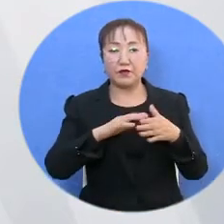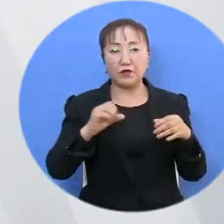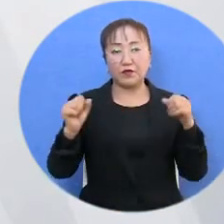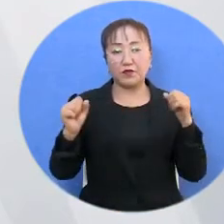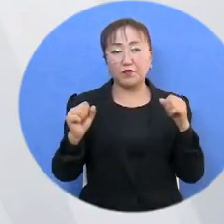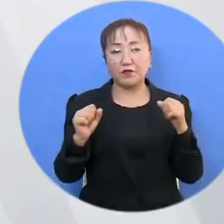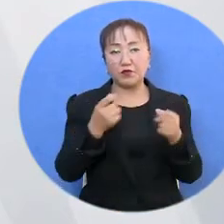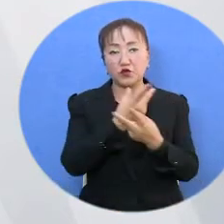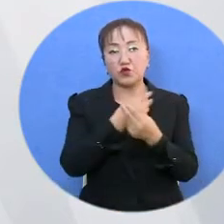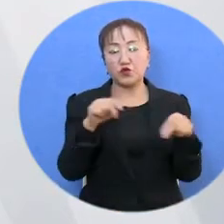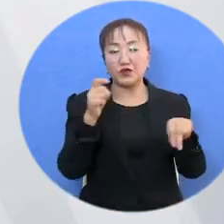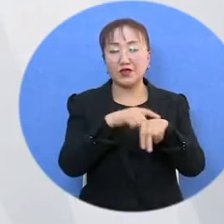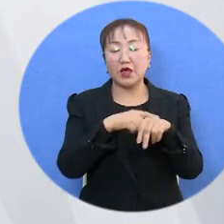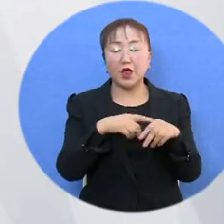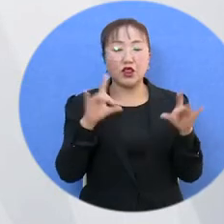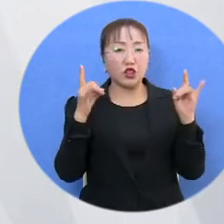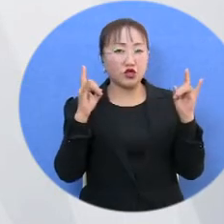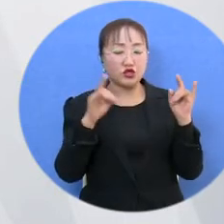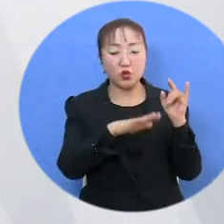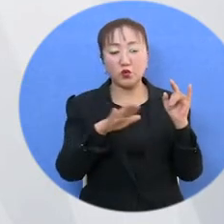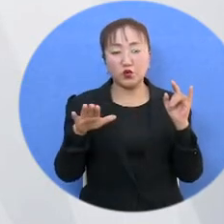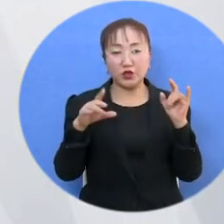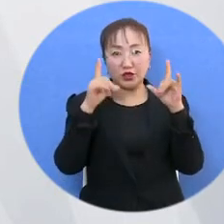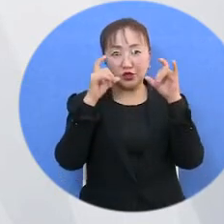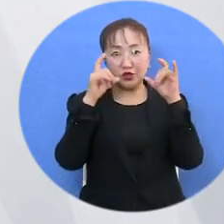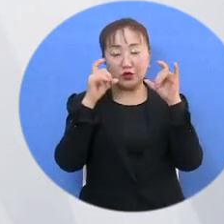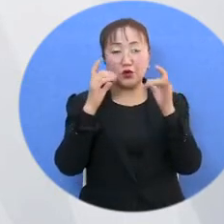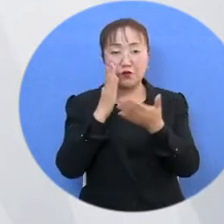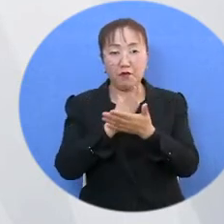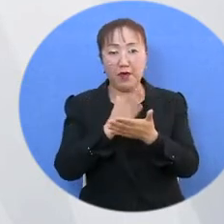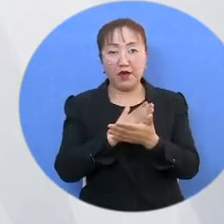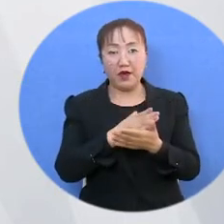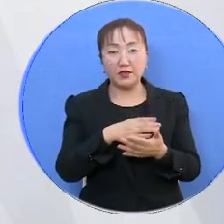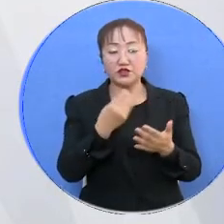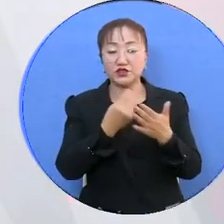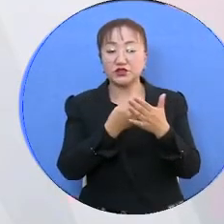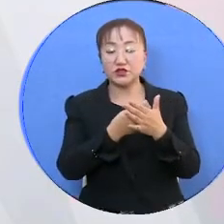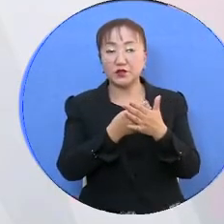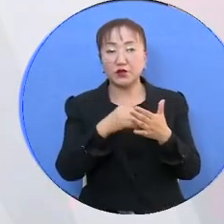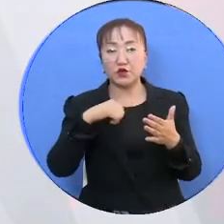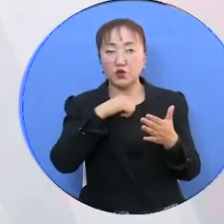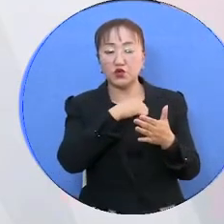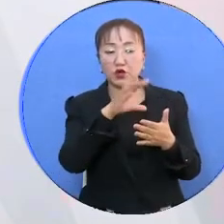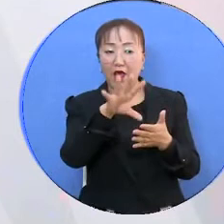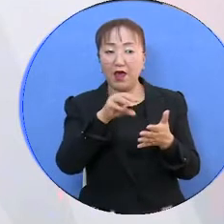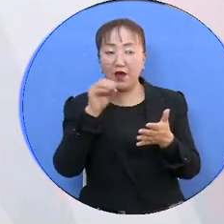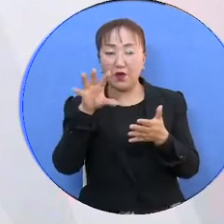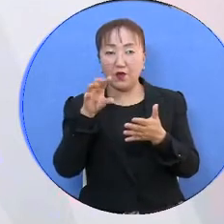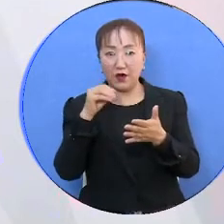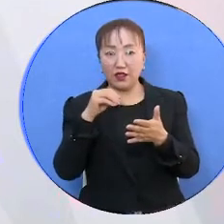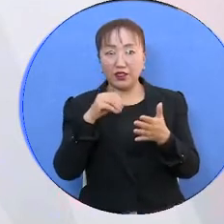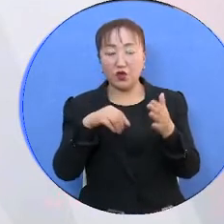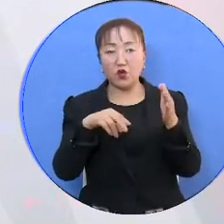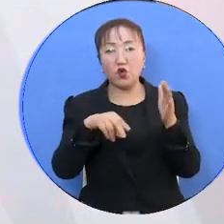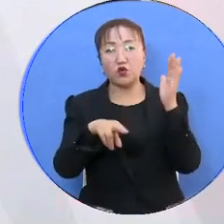чөлөө цагаараа тоглож байгаа хүүхэд байна. Эдгээр зургуудаас шишээ болгоод чи өөртөө тохируулаад өдрийн дэглэмээ зохиоч мөрдөрөө.